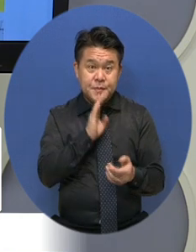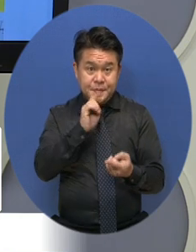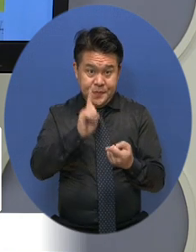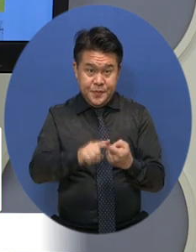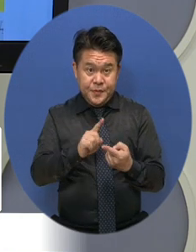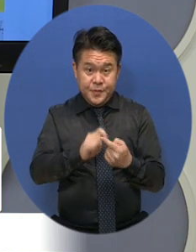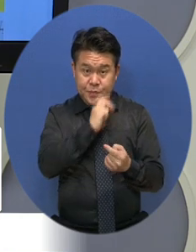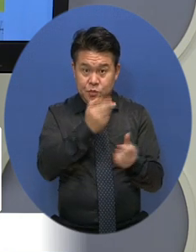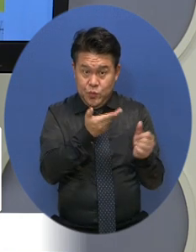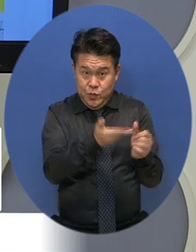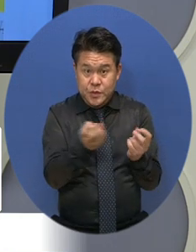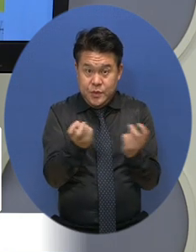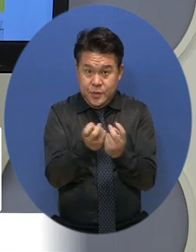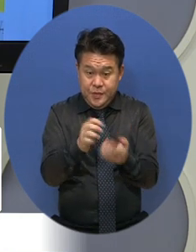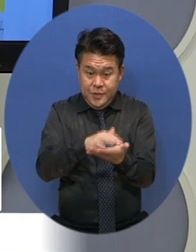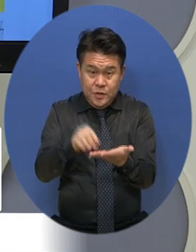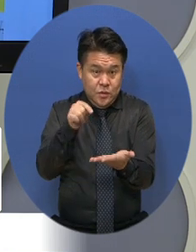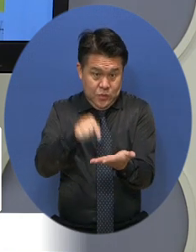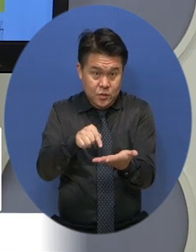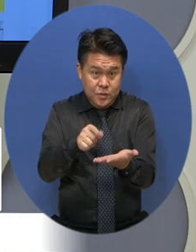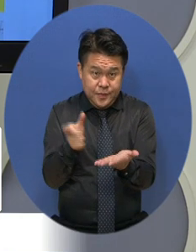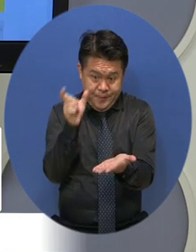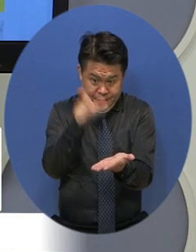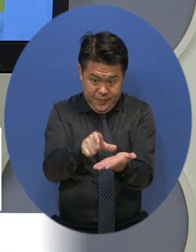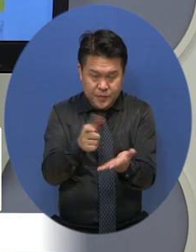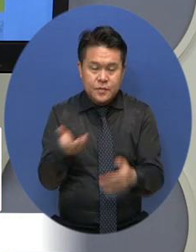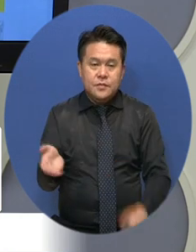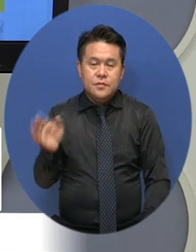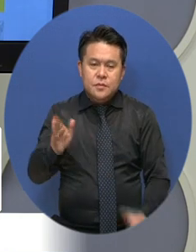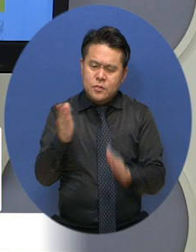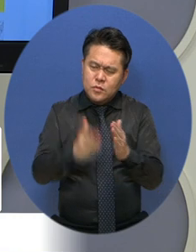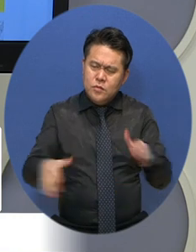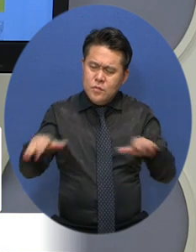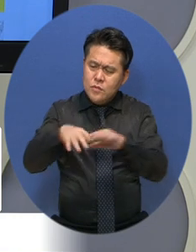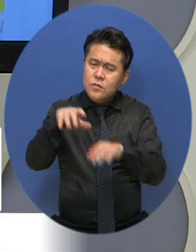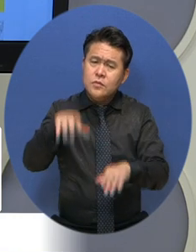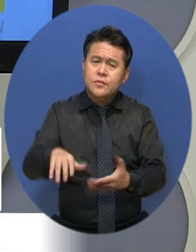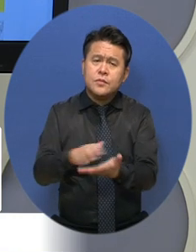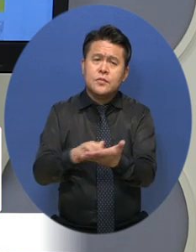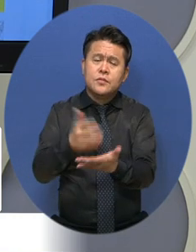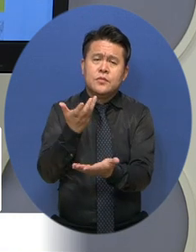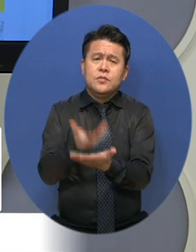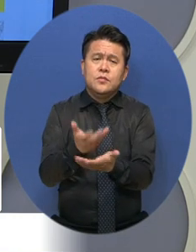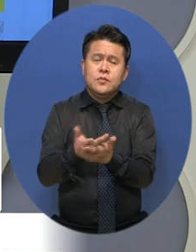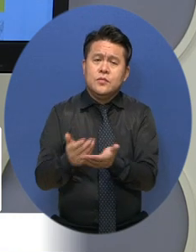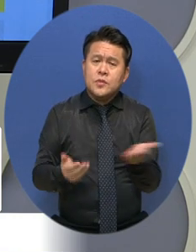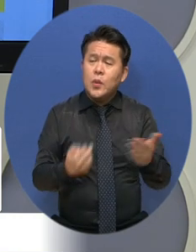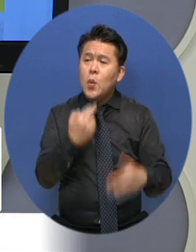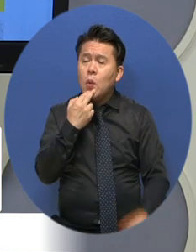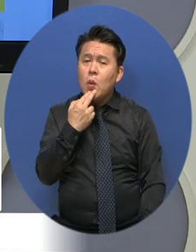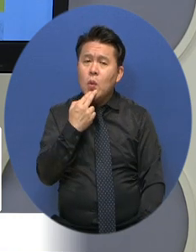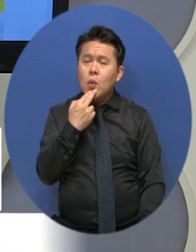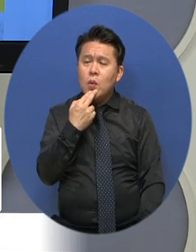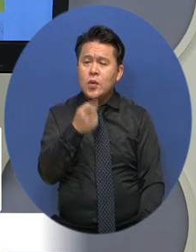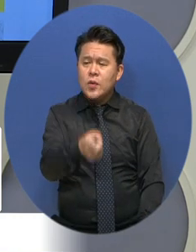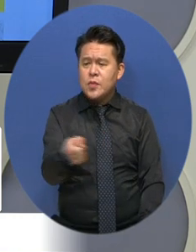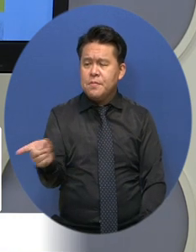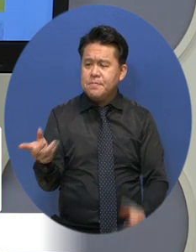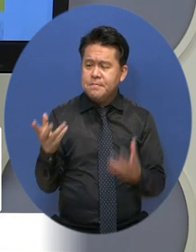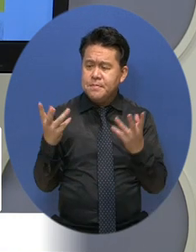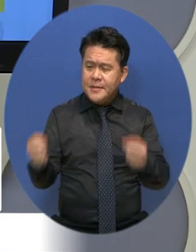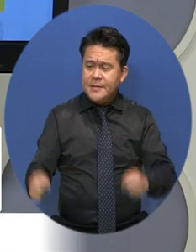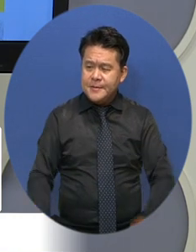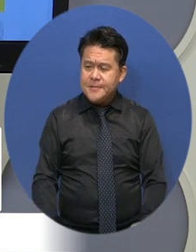점자를 명시하고 있는데요 반면 공공기관 등이 점자 문서를 제공하지 않는 사례가 속출해